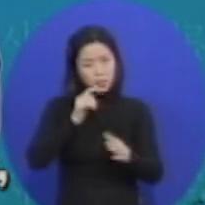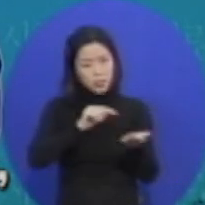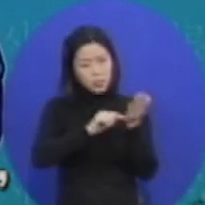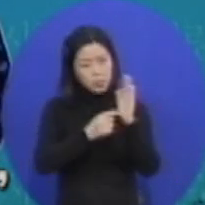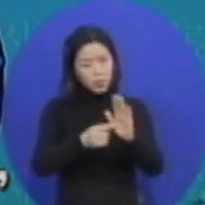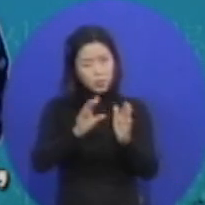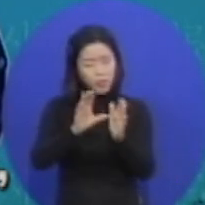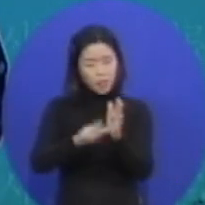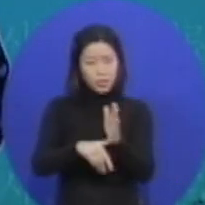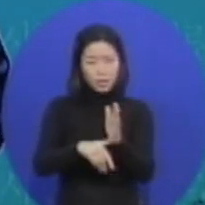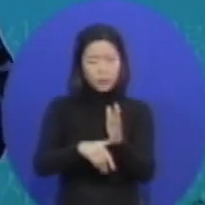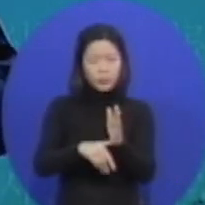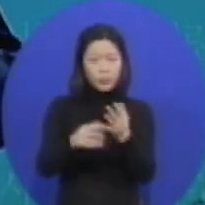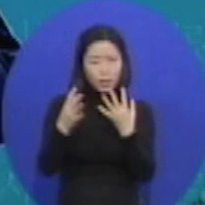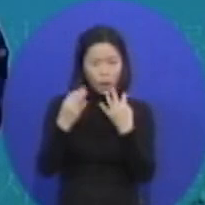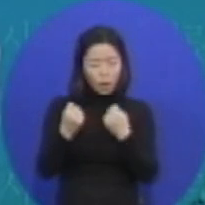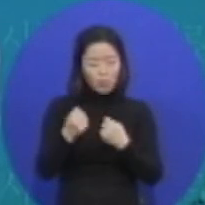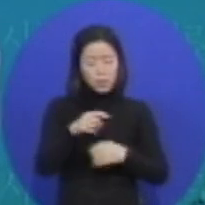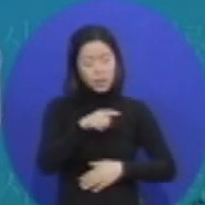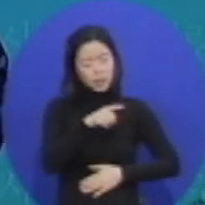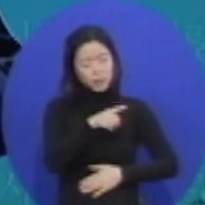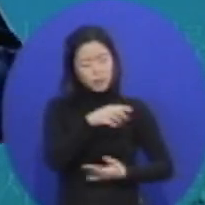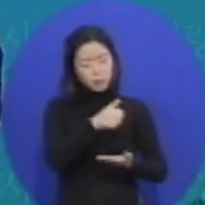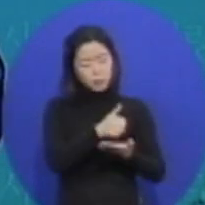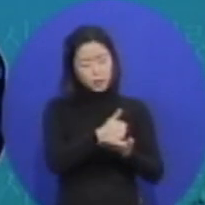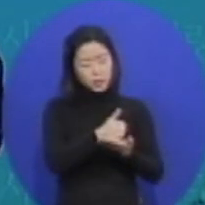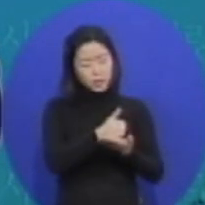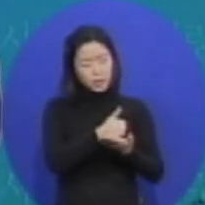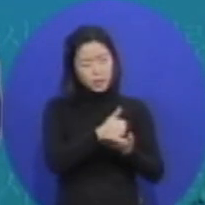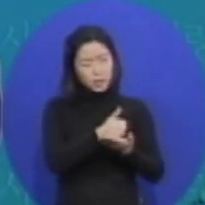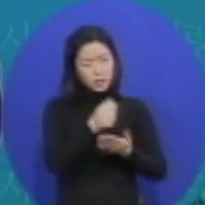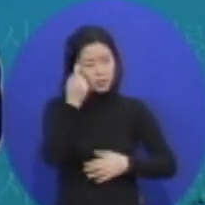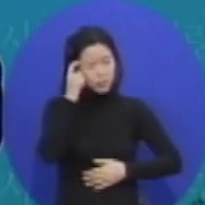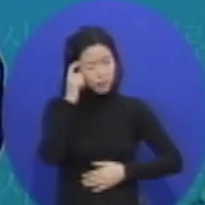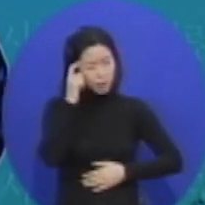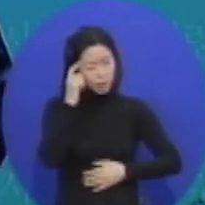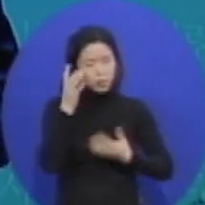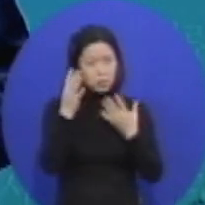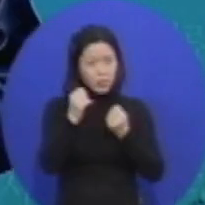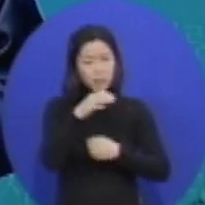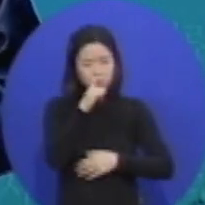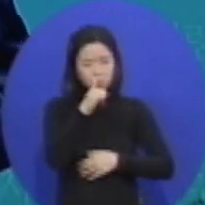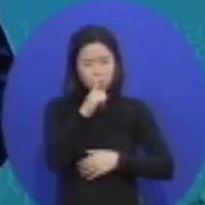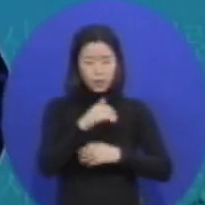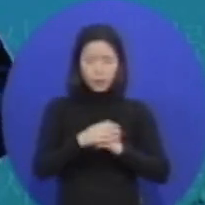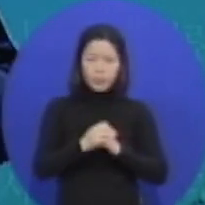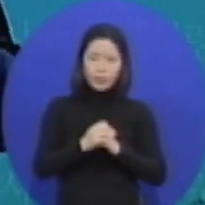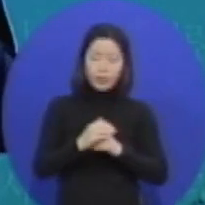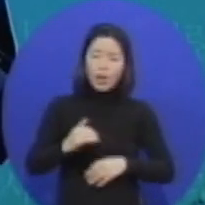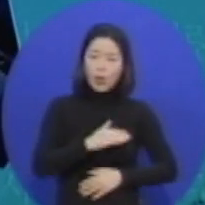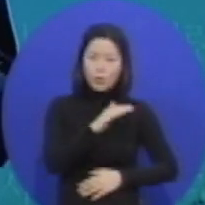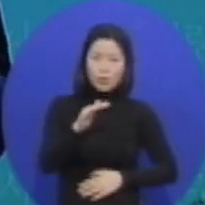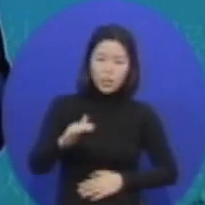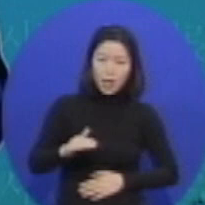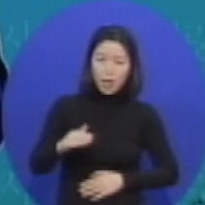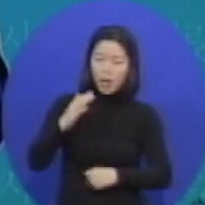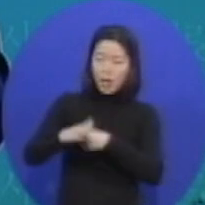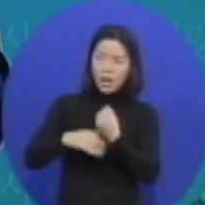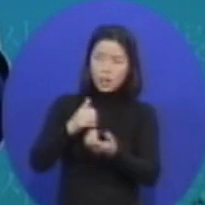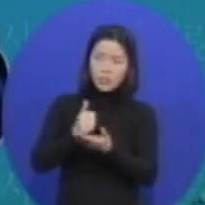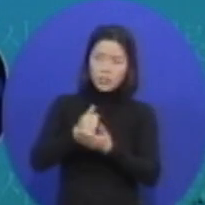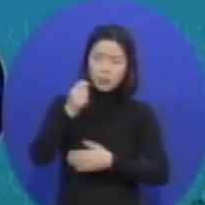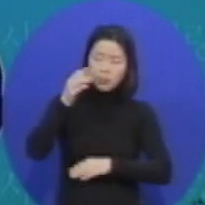얼마나 그 분이 그 감사를 받으시는 그분을 생각하나요 그런데 우리가 하나님께 감사할